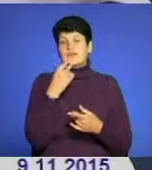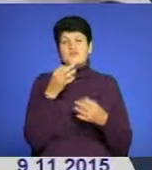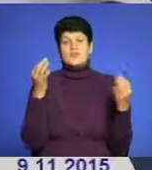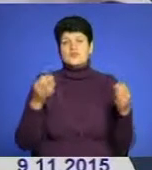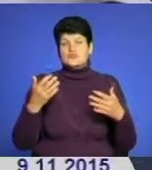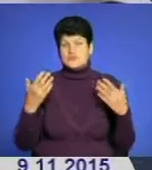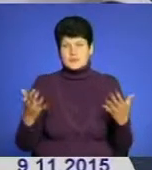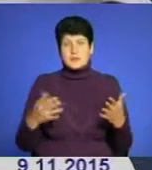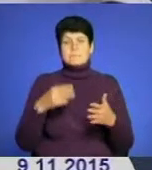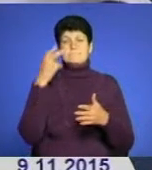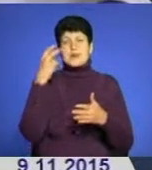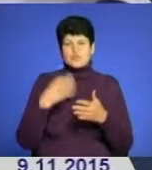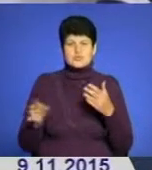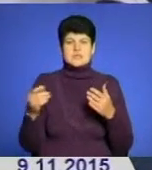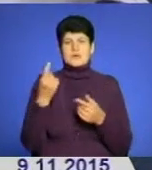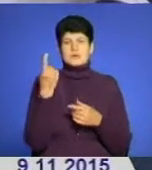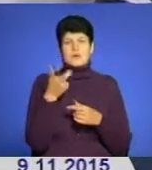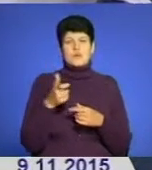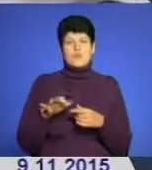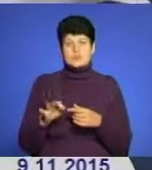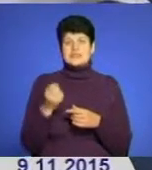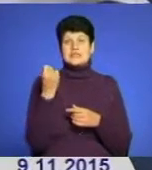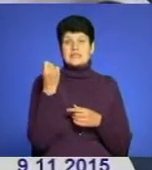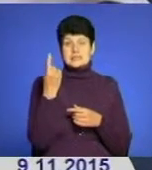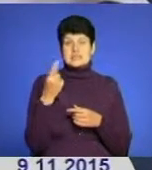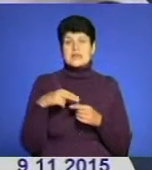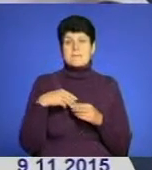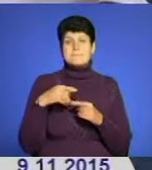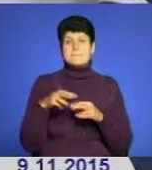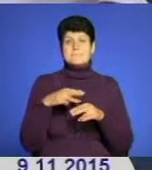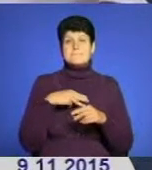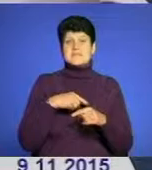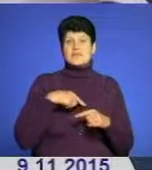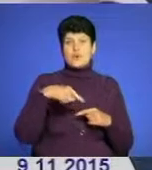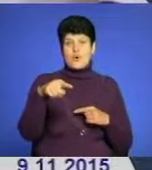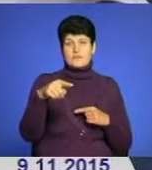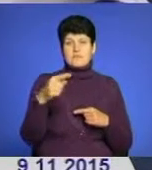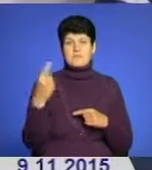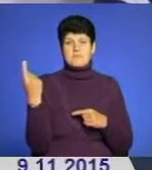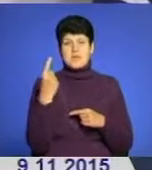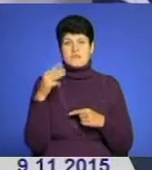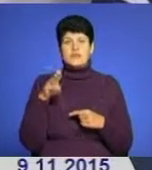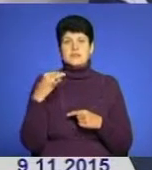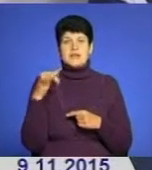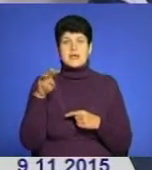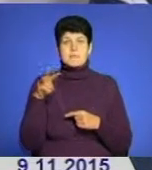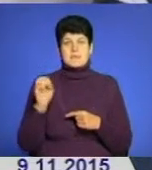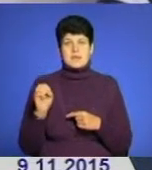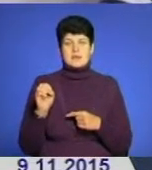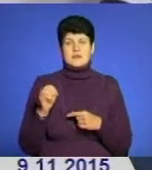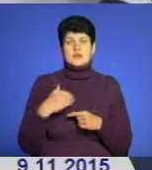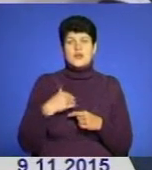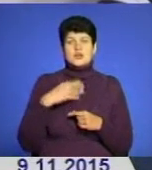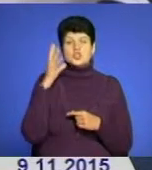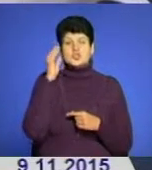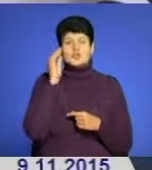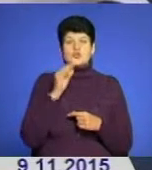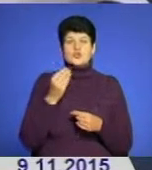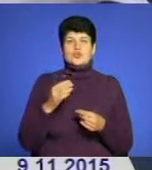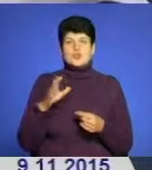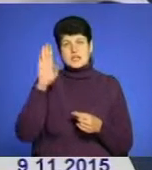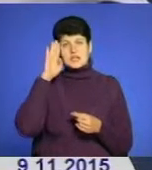Ми пропустили гол з 11 метрів в першому таймі. Я вважаю, що ребята все одно